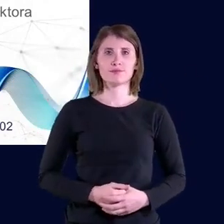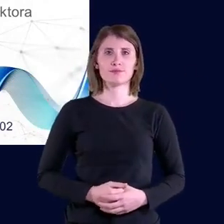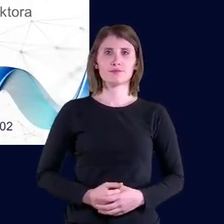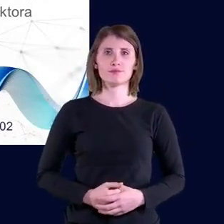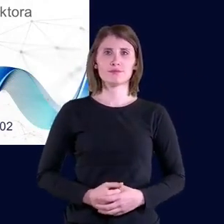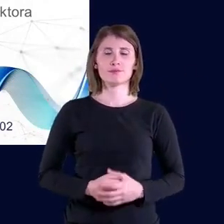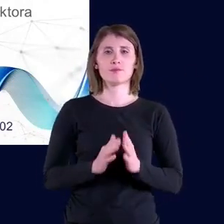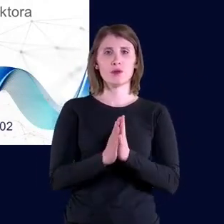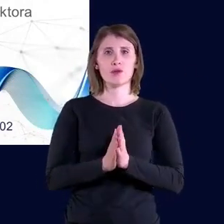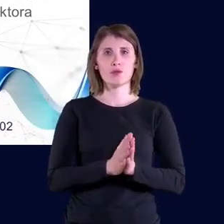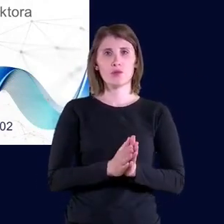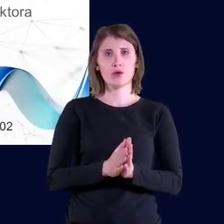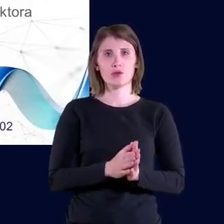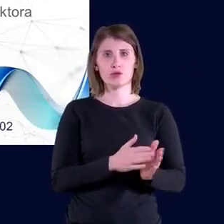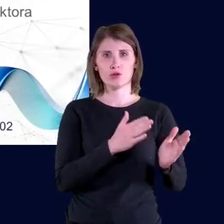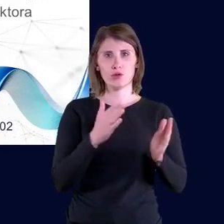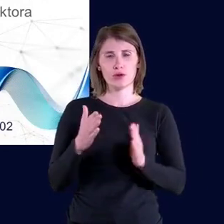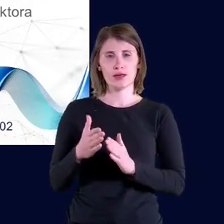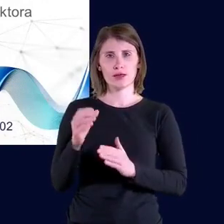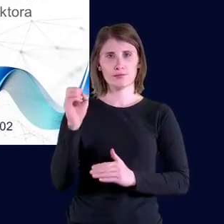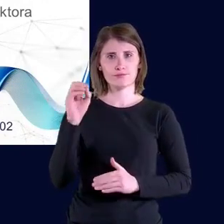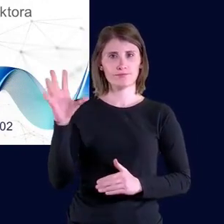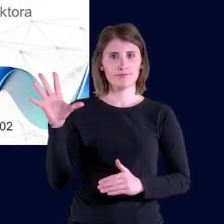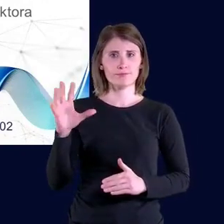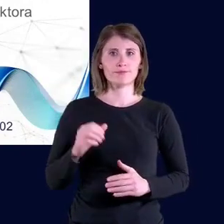proszę o kolejny Trend